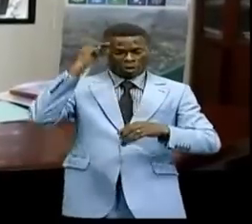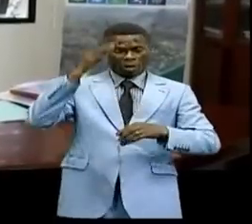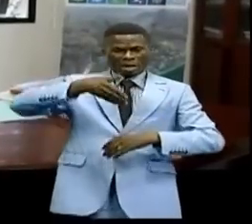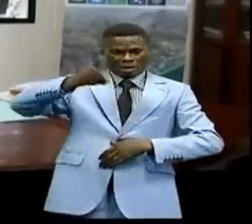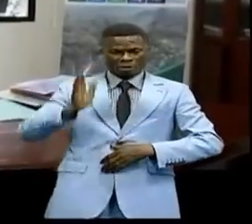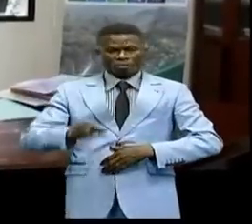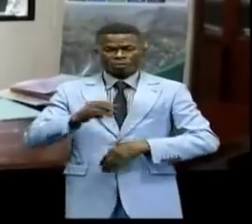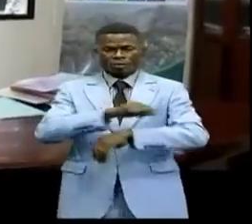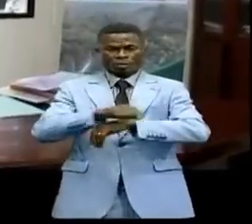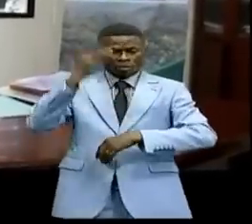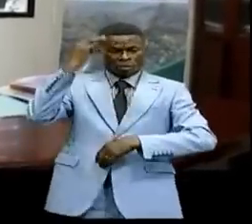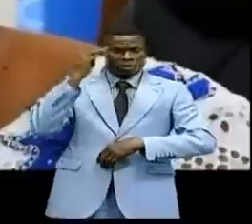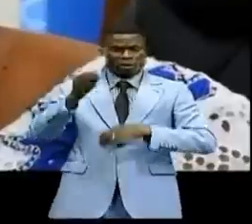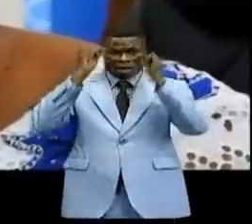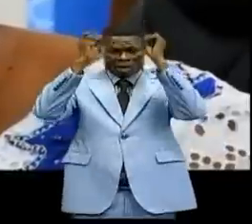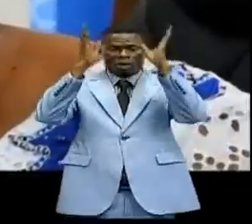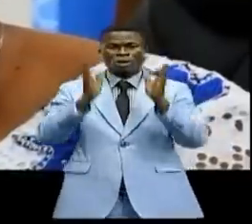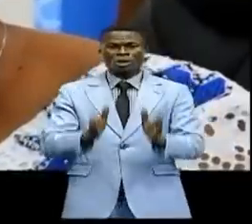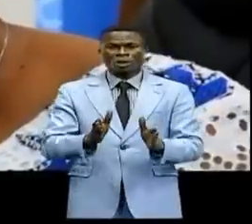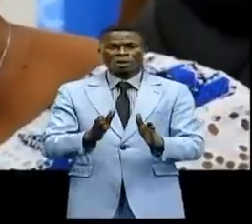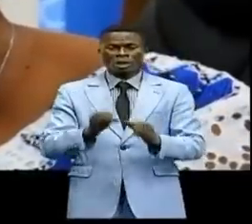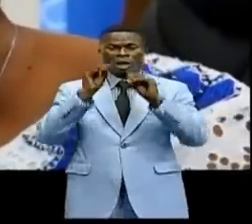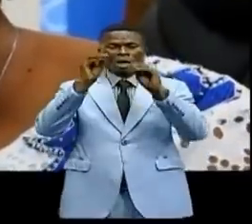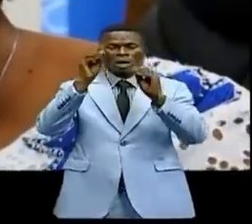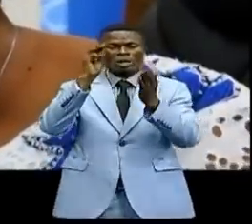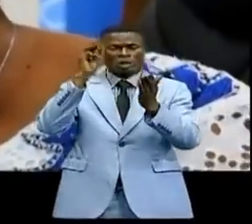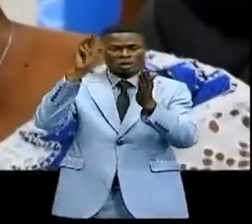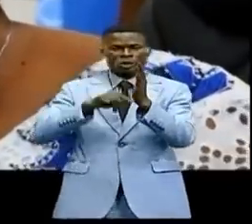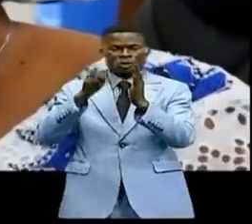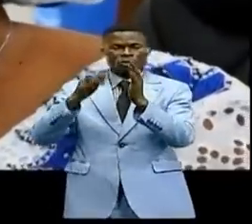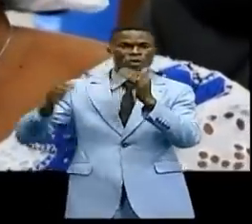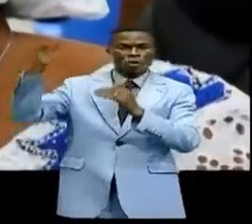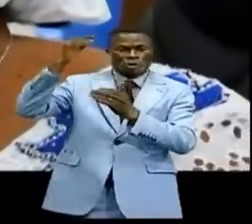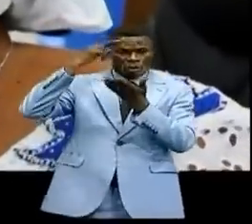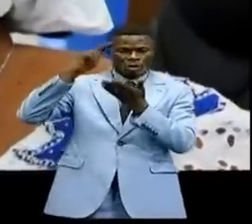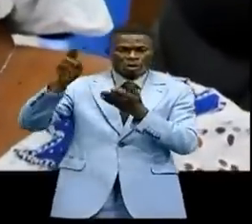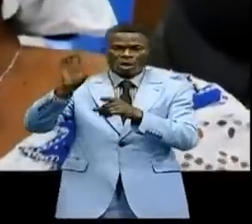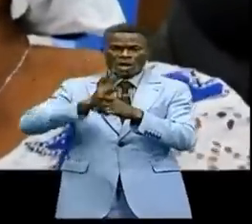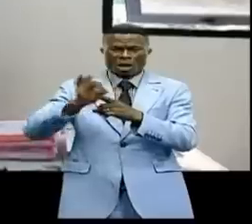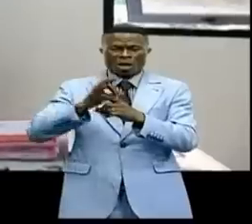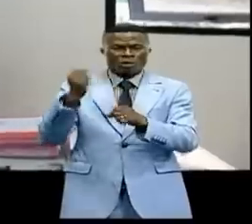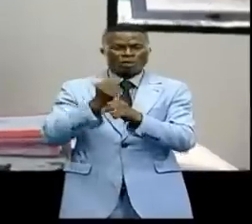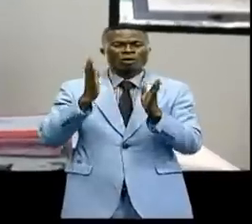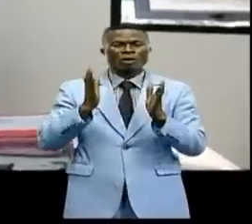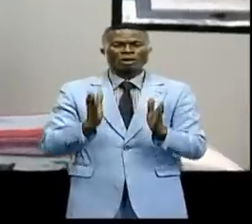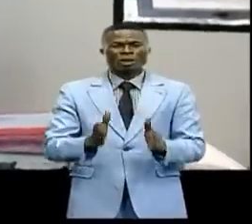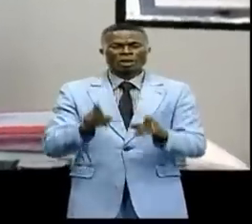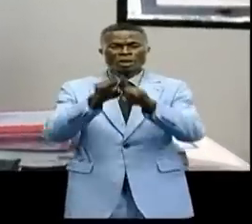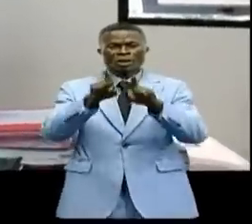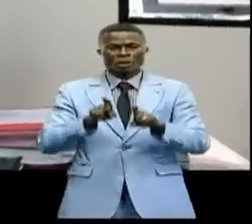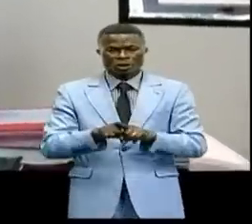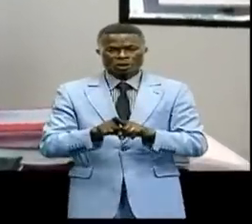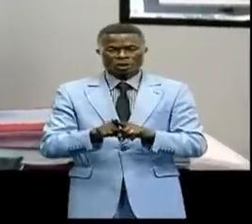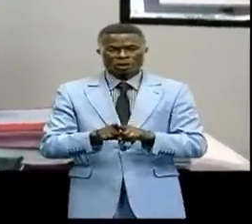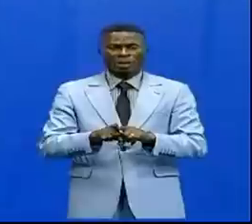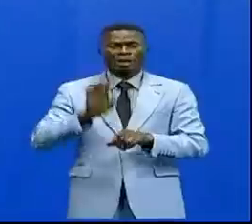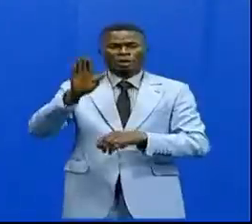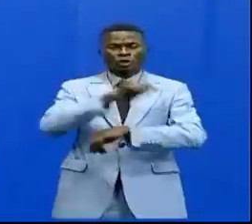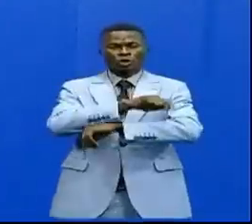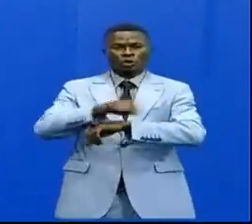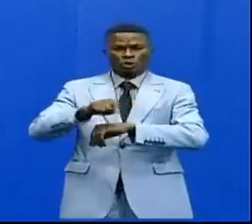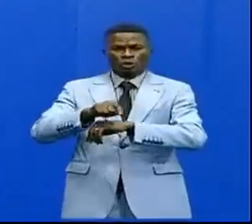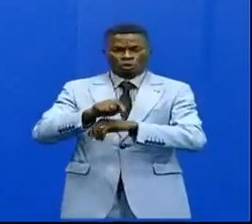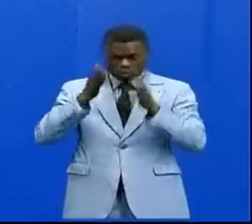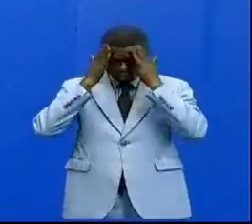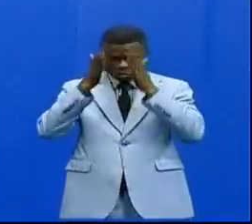des ministères de l'EPST, de l'enseignement supérieur et universitaire, de la formation professionnelle, ainsi que ceux de son ministère pour plancher